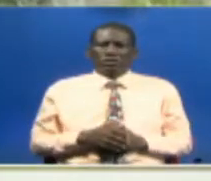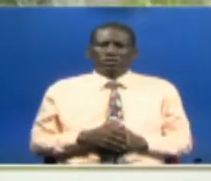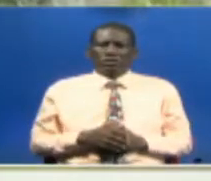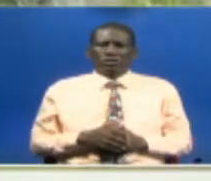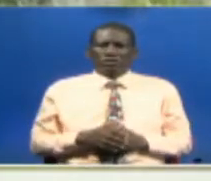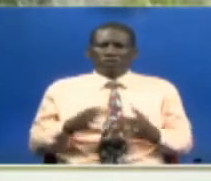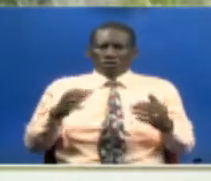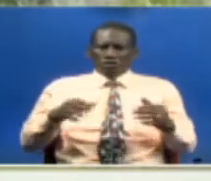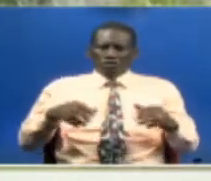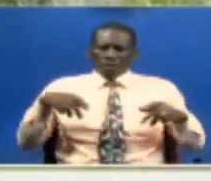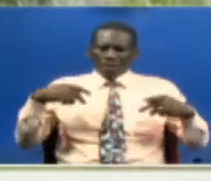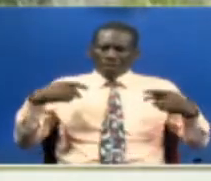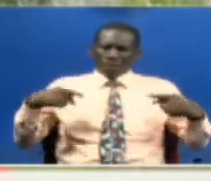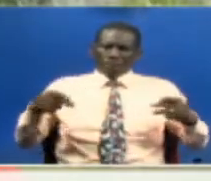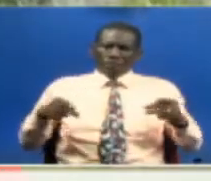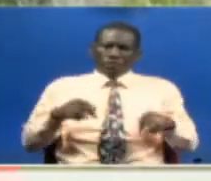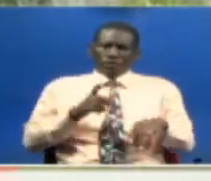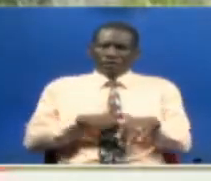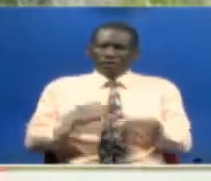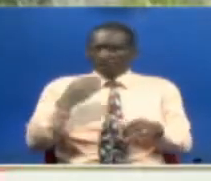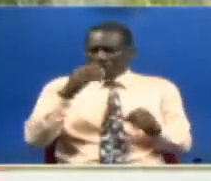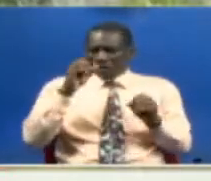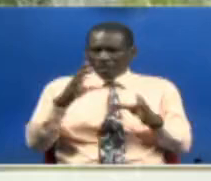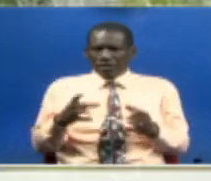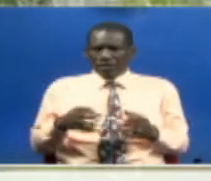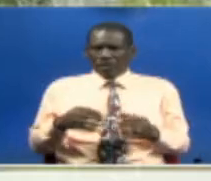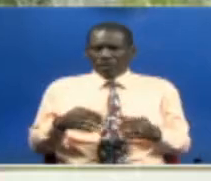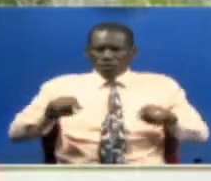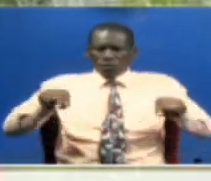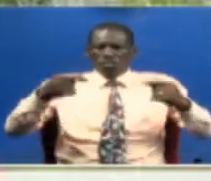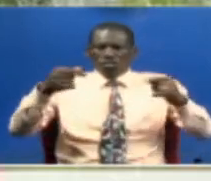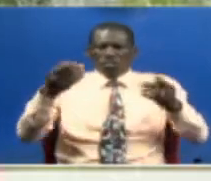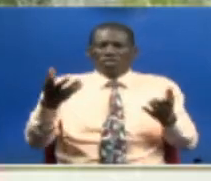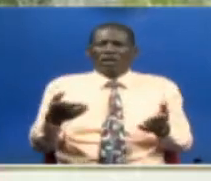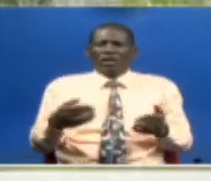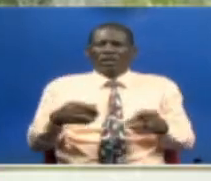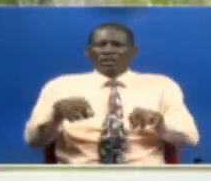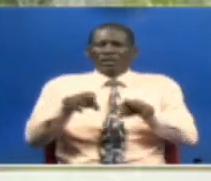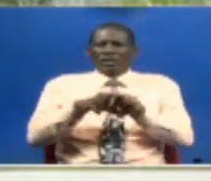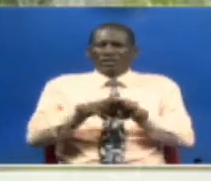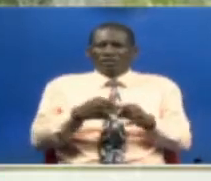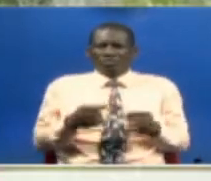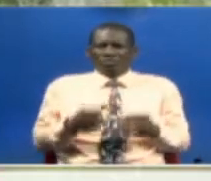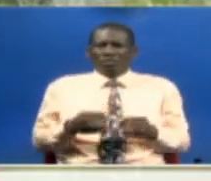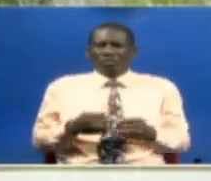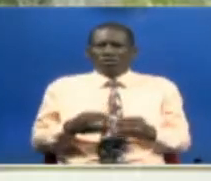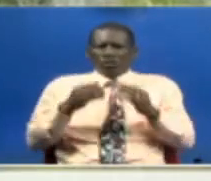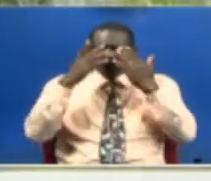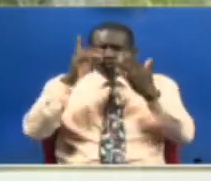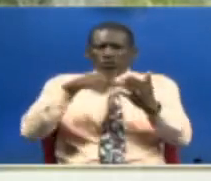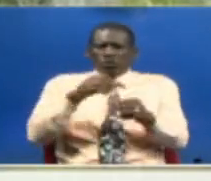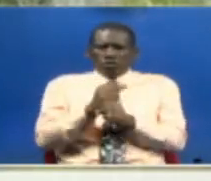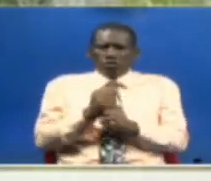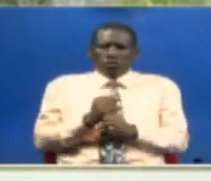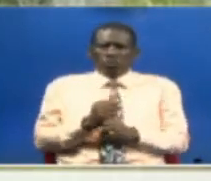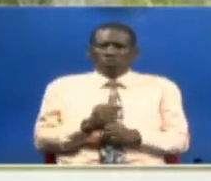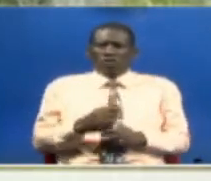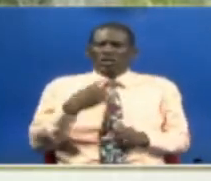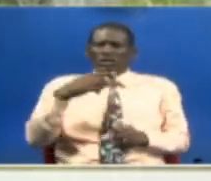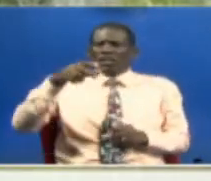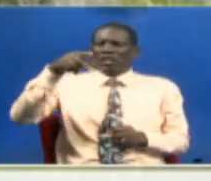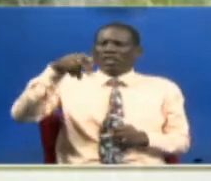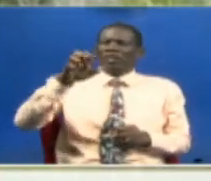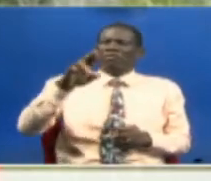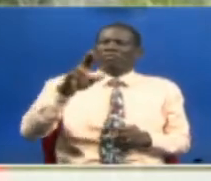Jamii wakati awali jamii ilifanya fujo kwa sababu bado walikuwa hajelewa kuhifadhi ni kitu gani. Wakisema ni park. Walisema ni